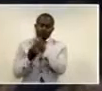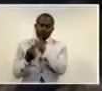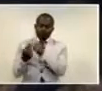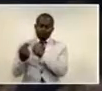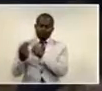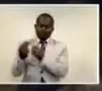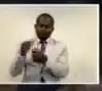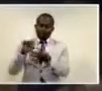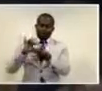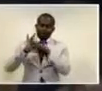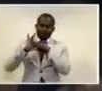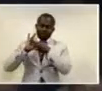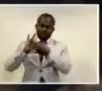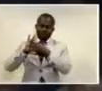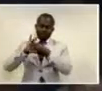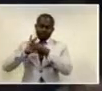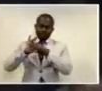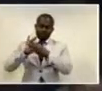byafatanya